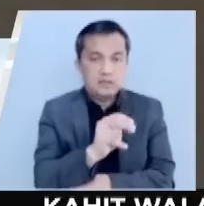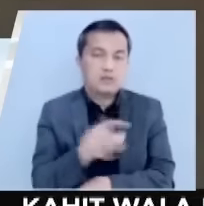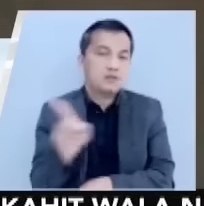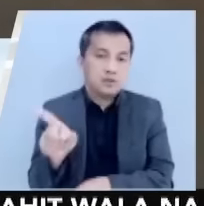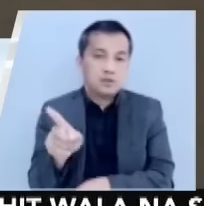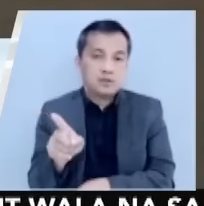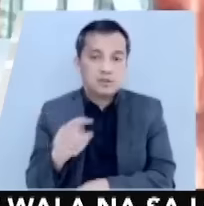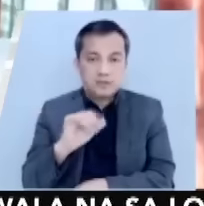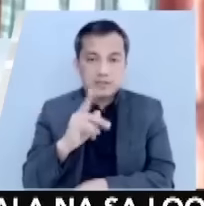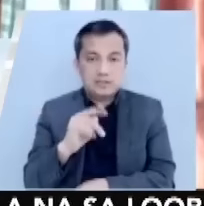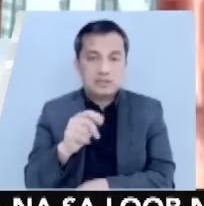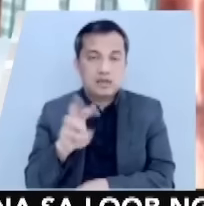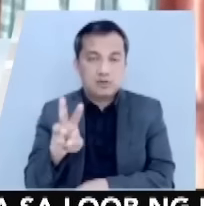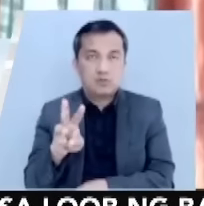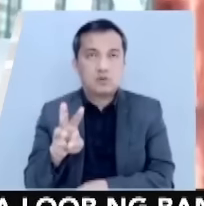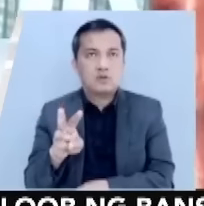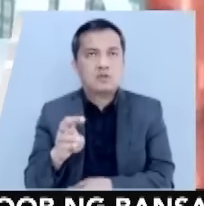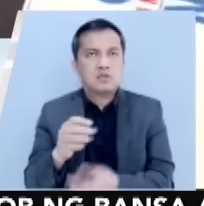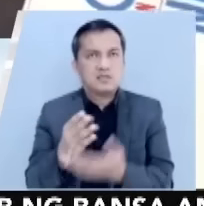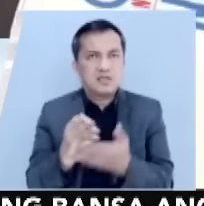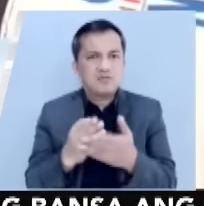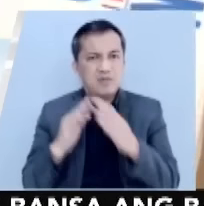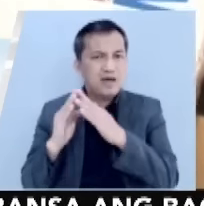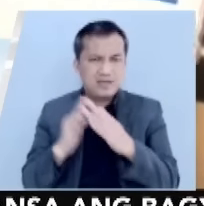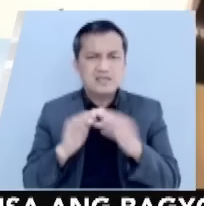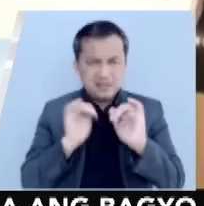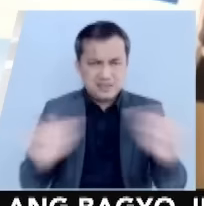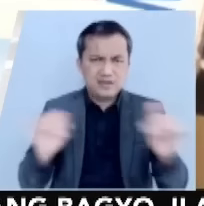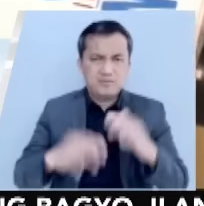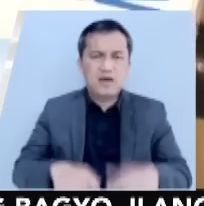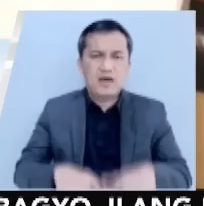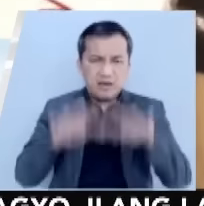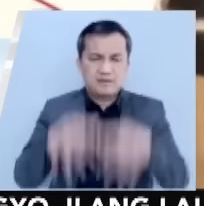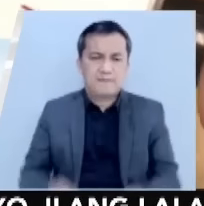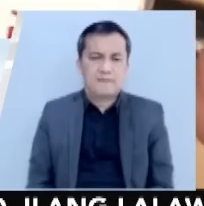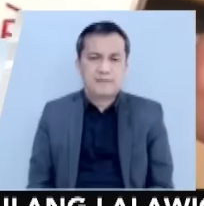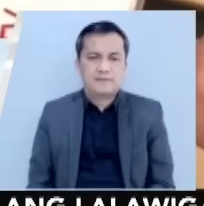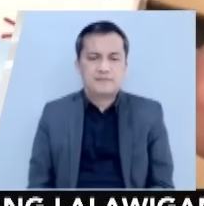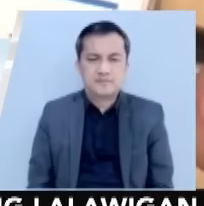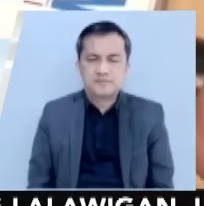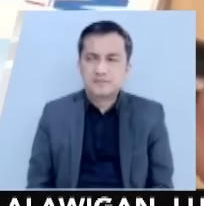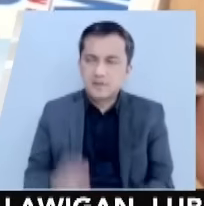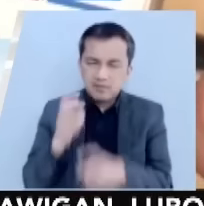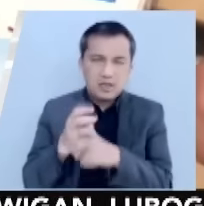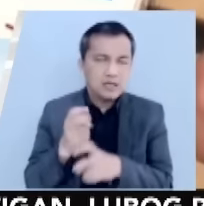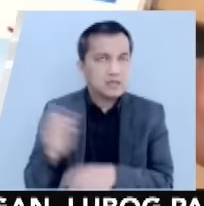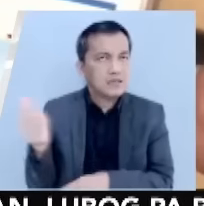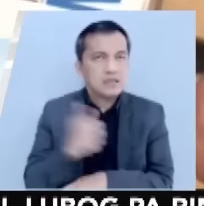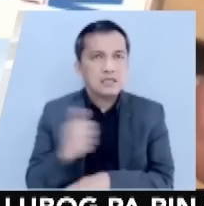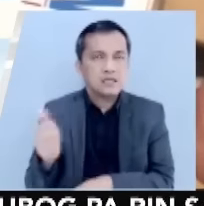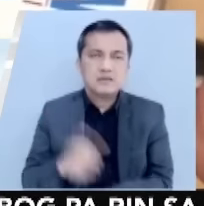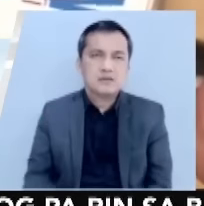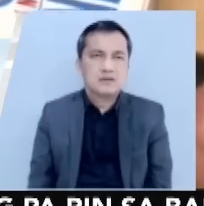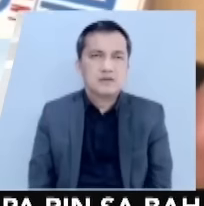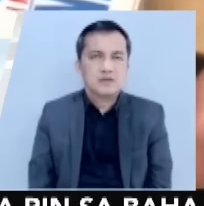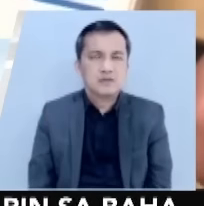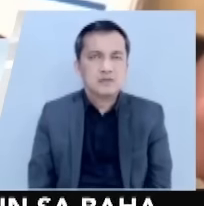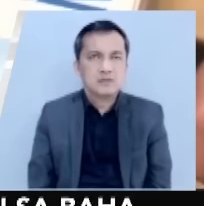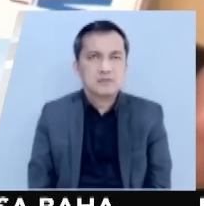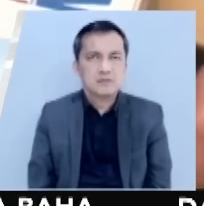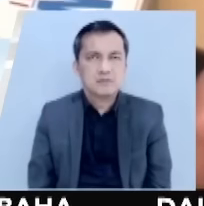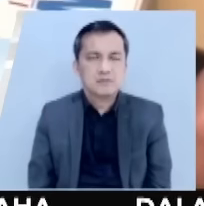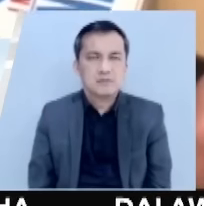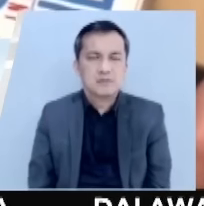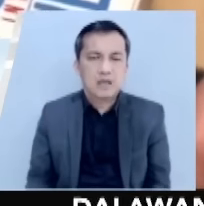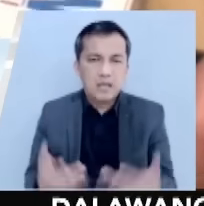naman, ilang bahay din ang lubog pa rin sa baha. Mahirap kumiwas kasi nga ganito na lang parati. Yung mga drainage namin hindi gumagana